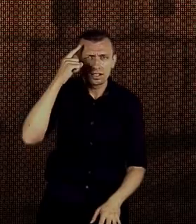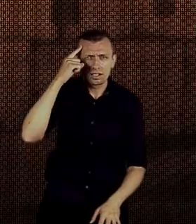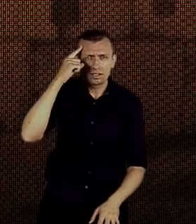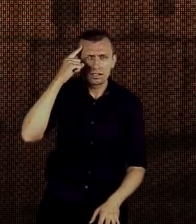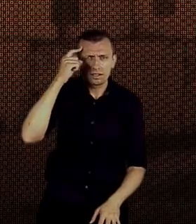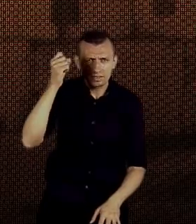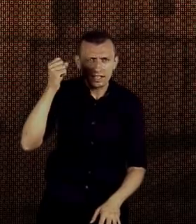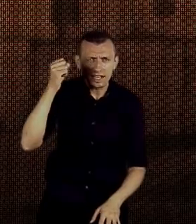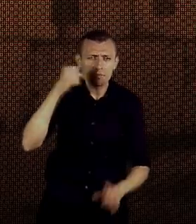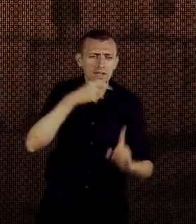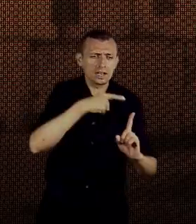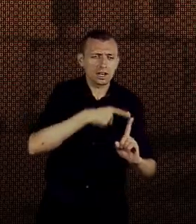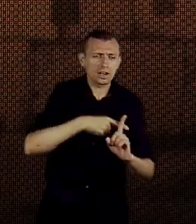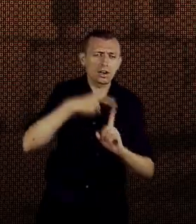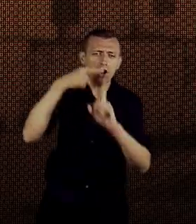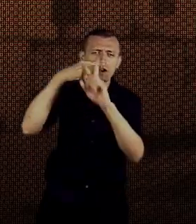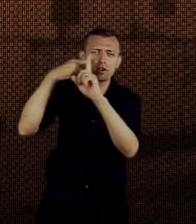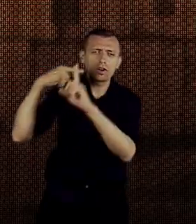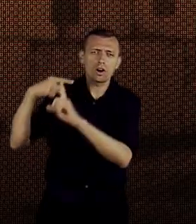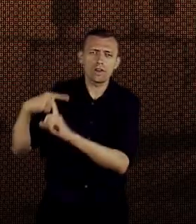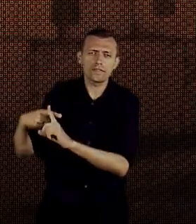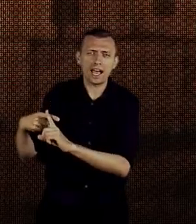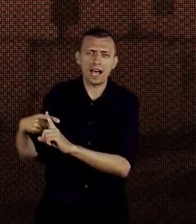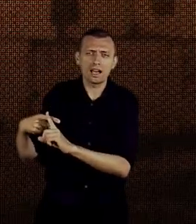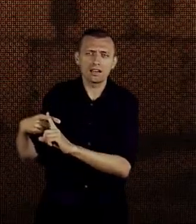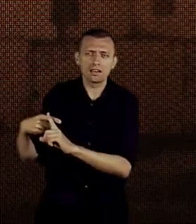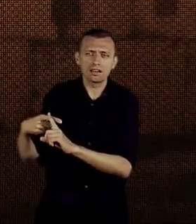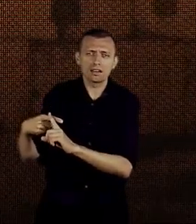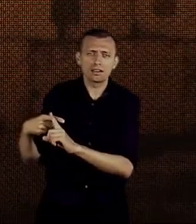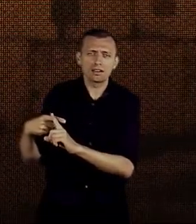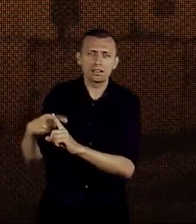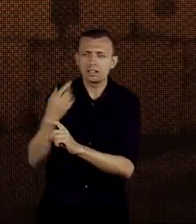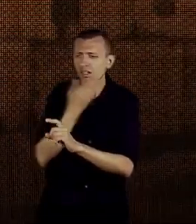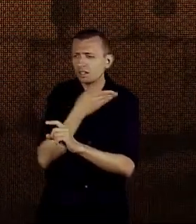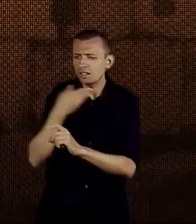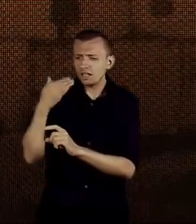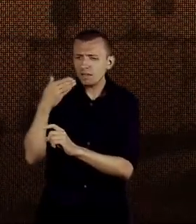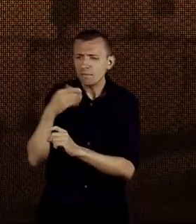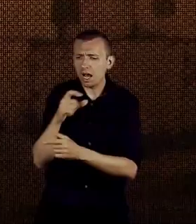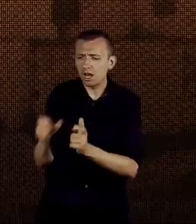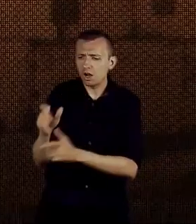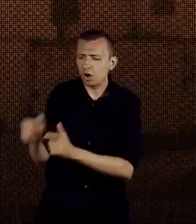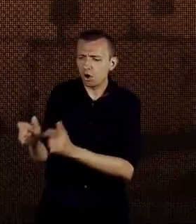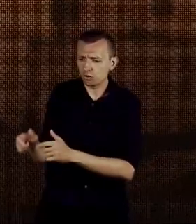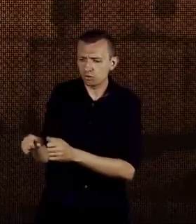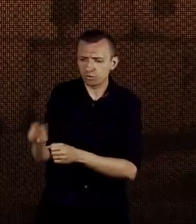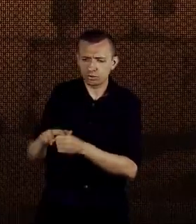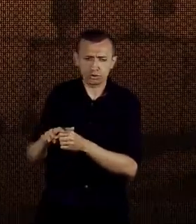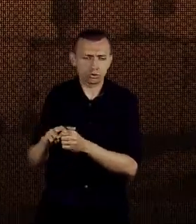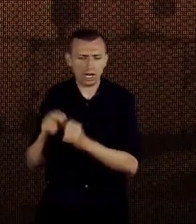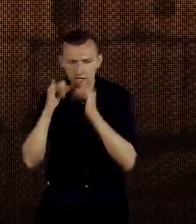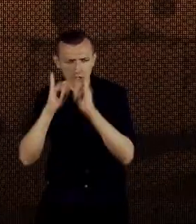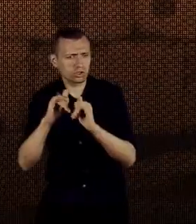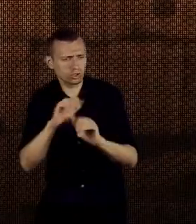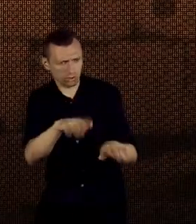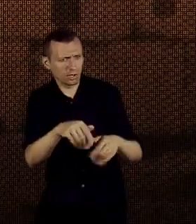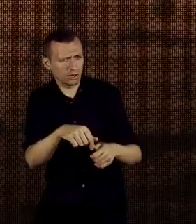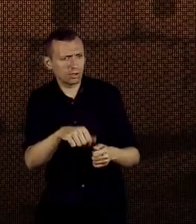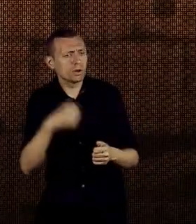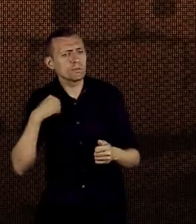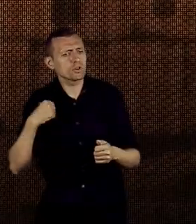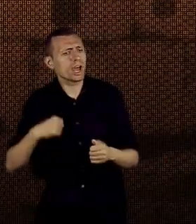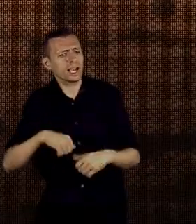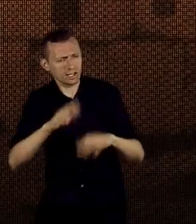było baranka zaplątanego w krzaki, który mógłby zająć jego miejsce. Tak więc ręka Boga